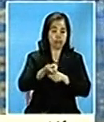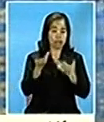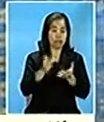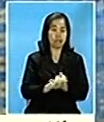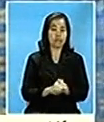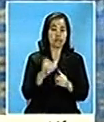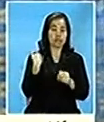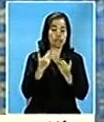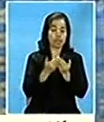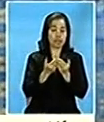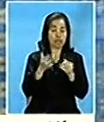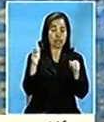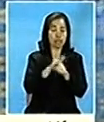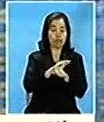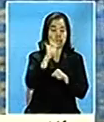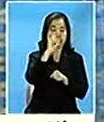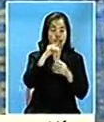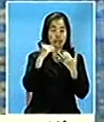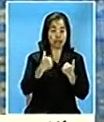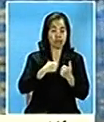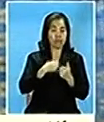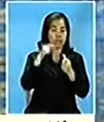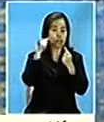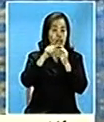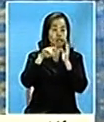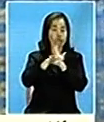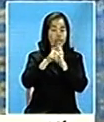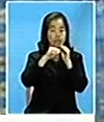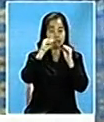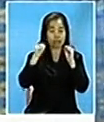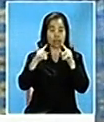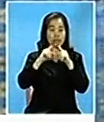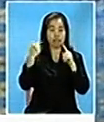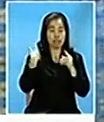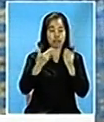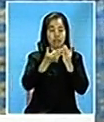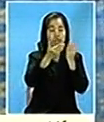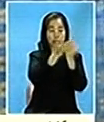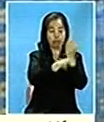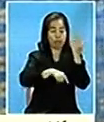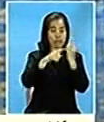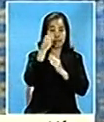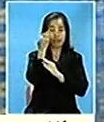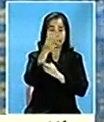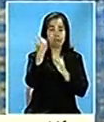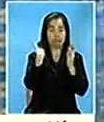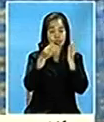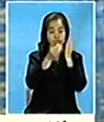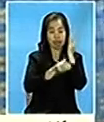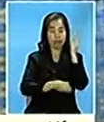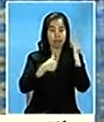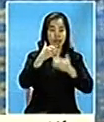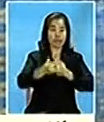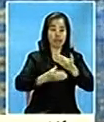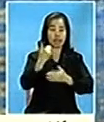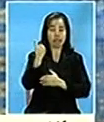ท่าเรือขณะนี้ก็จะไปพึ่งทวายแต่ในขณะเดียวกันยังมีท่าเรือในเมืองไทยที่ป่าปลาก็ยังค้างคาอยู่ผมคิด